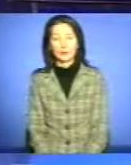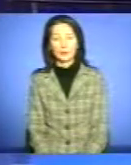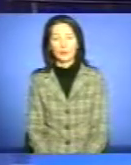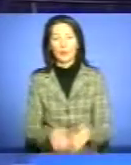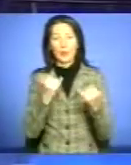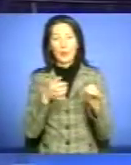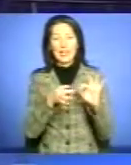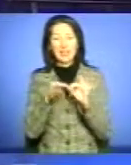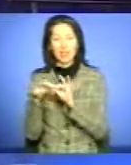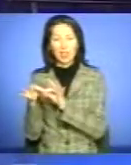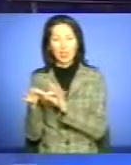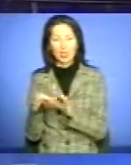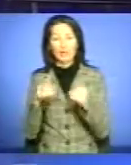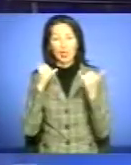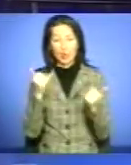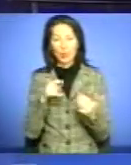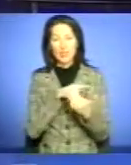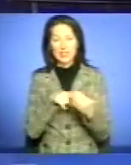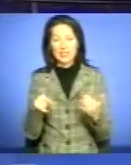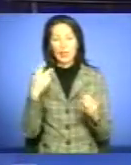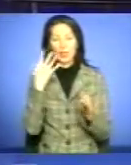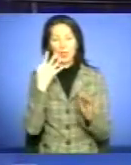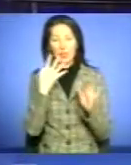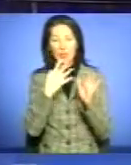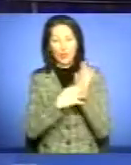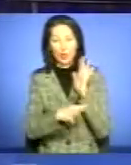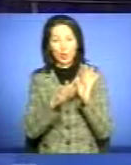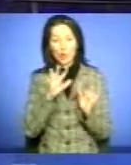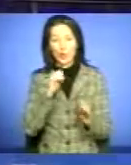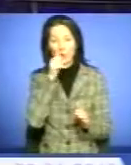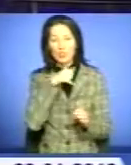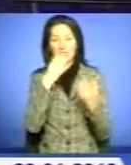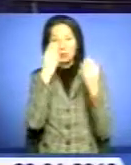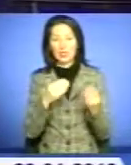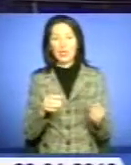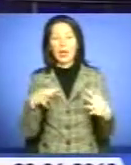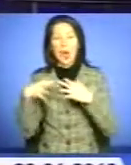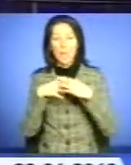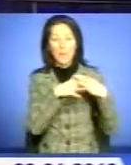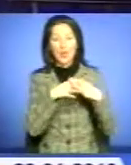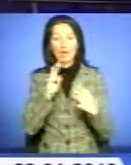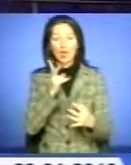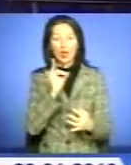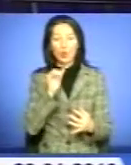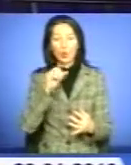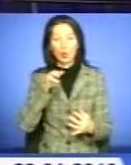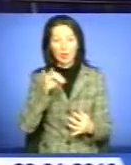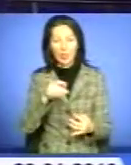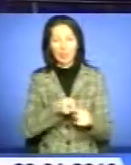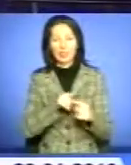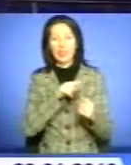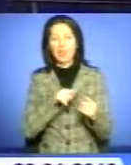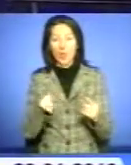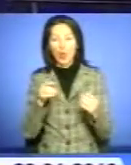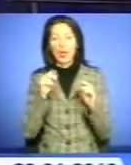А тепер докладніше. Сьогодні відзначаємо 95-ту річницю з дня битви під Крутами. З цієї нагоди президент України